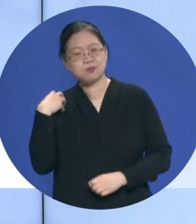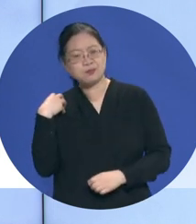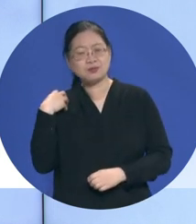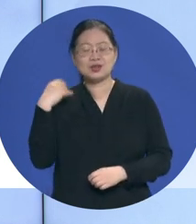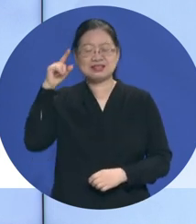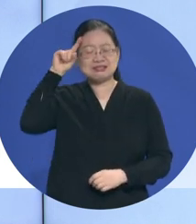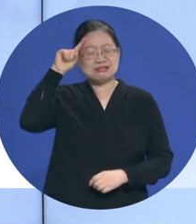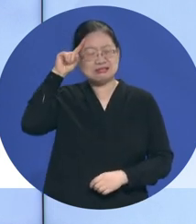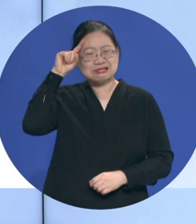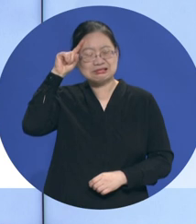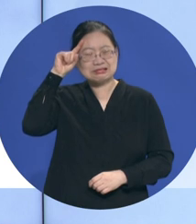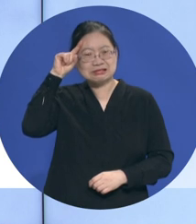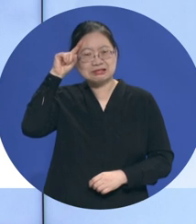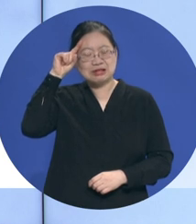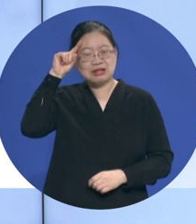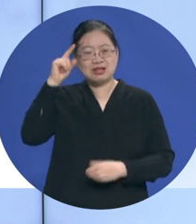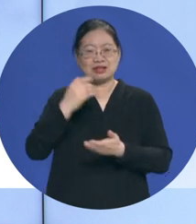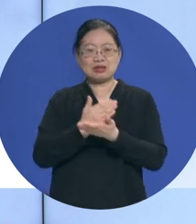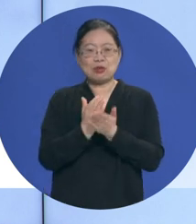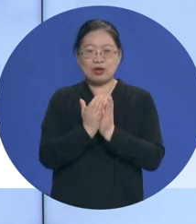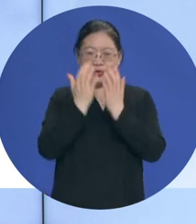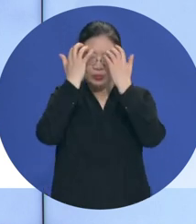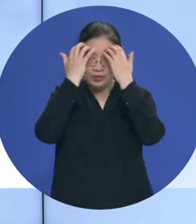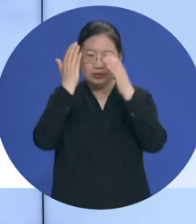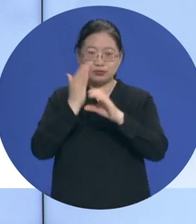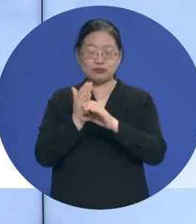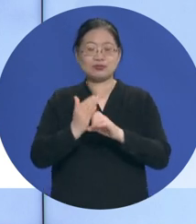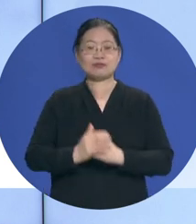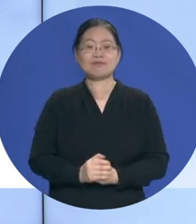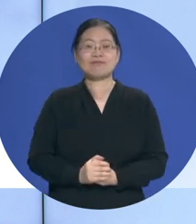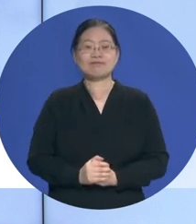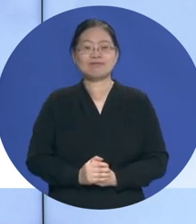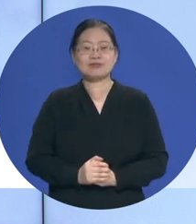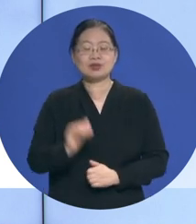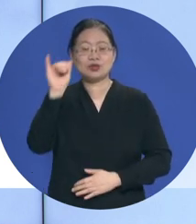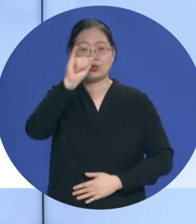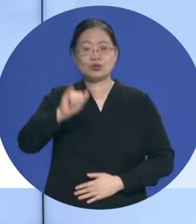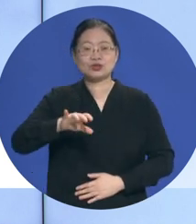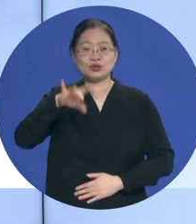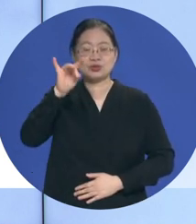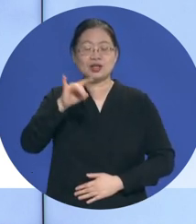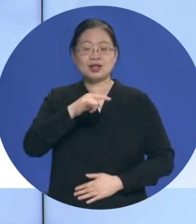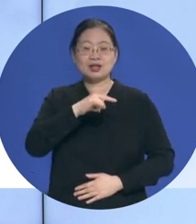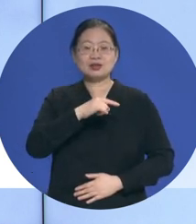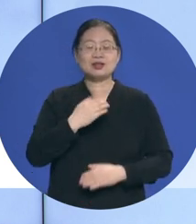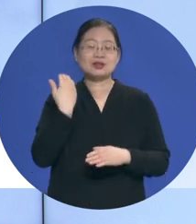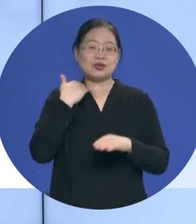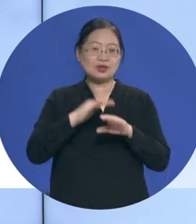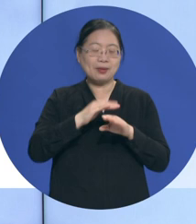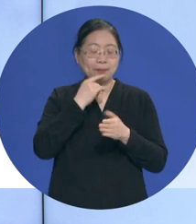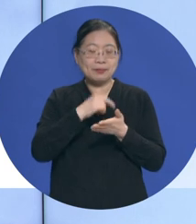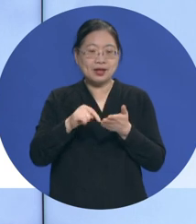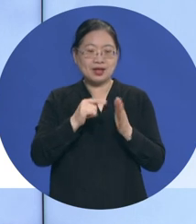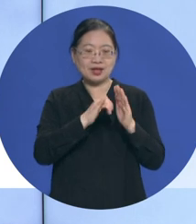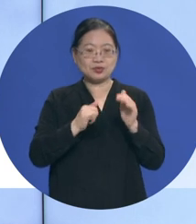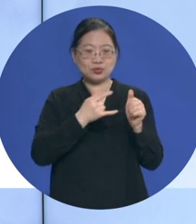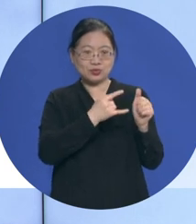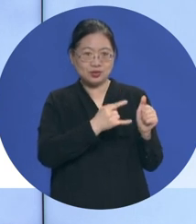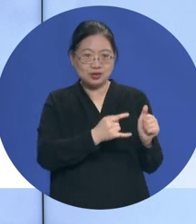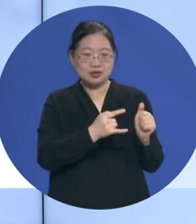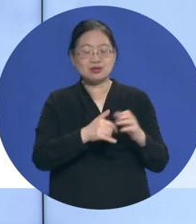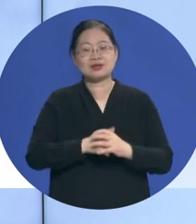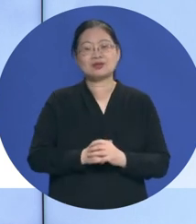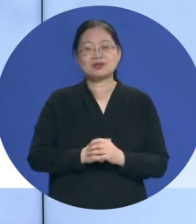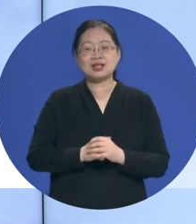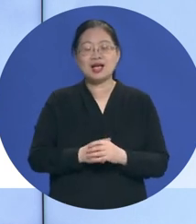정신적인 스트레스까지 삼중고를 겪고 있는데요. 경기도가 전국 최초로 전세 피해 가구에 긴급 생계비를 지원한다고